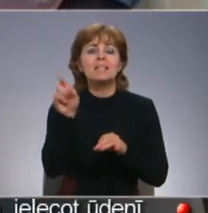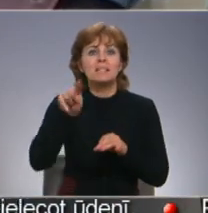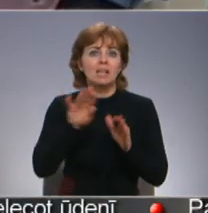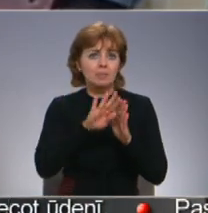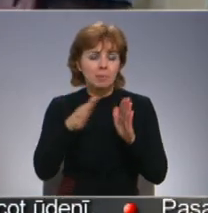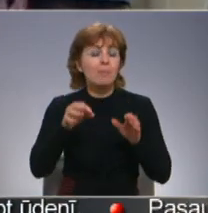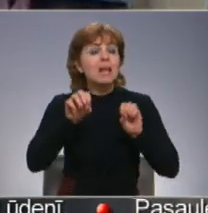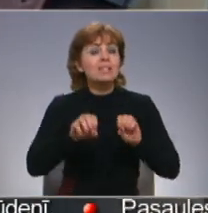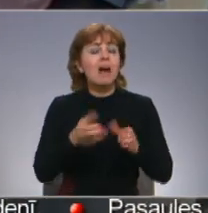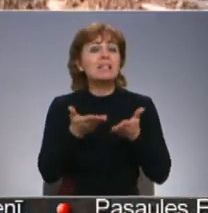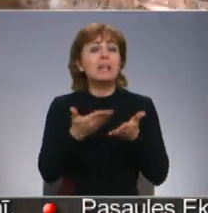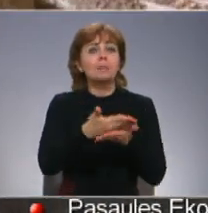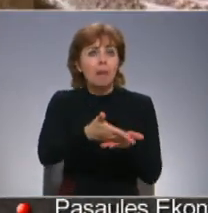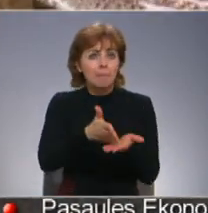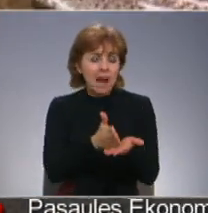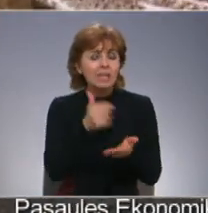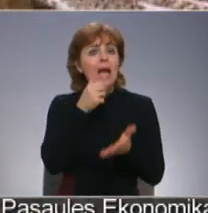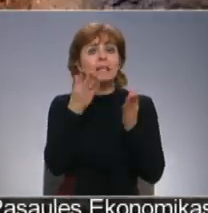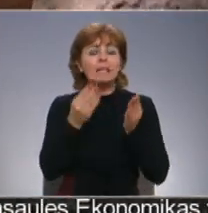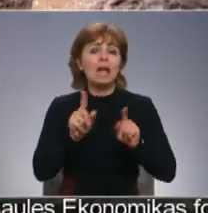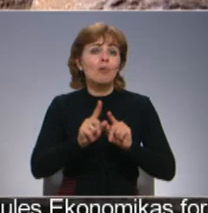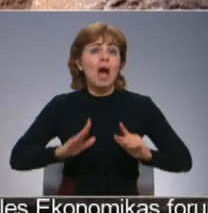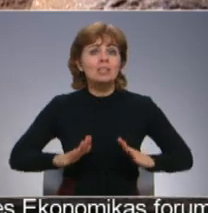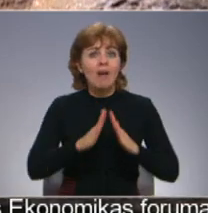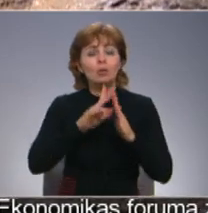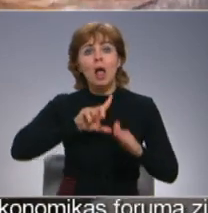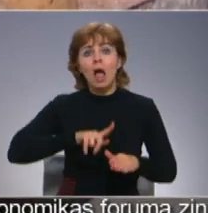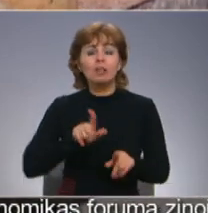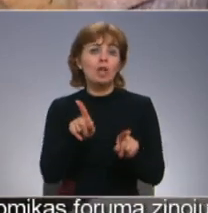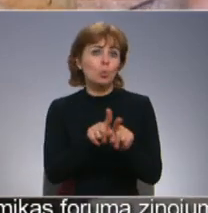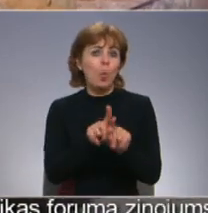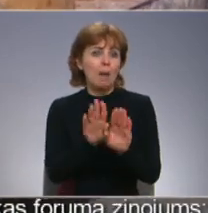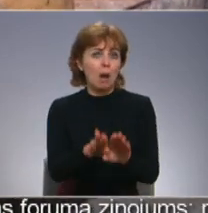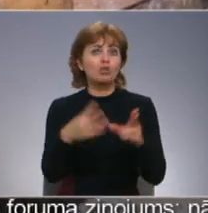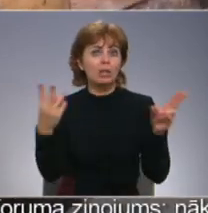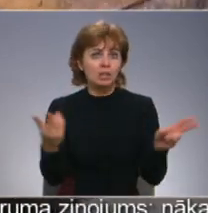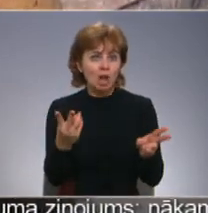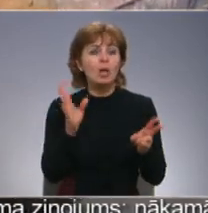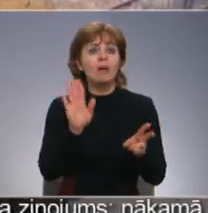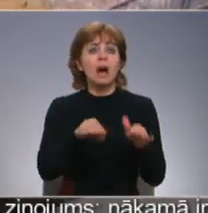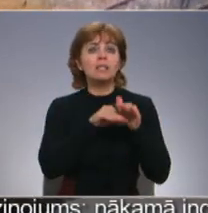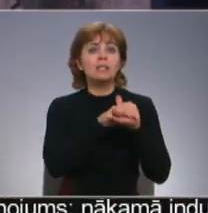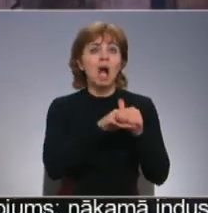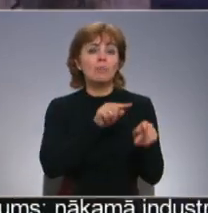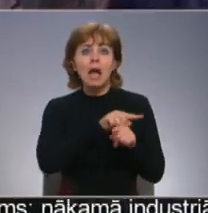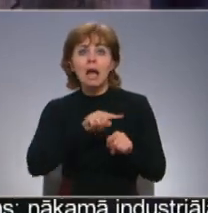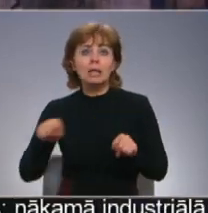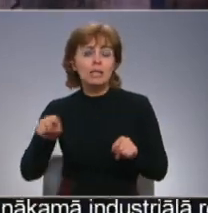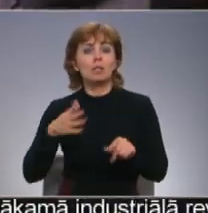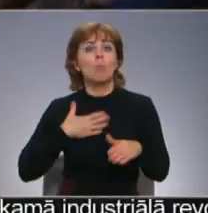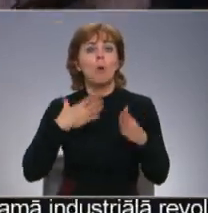Svaiga cepta maizīte uz galda gan ikdienā, gan svētkos Latvijā ir nemainīga tradīcija, kas saglabājusies arī līdz